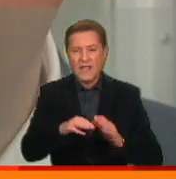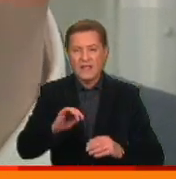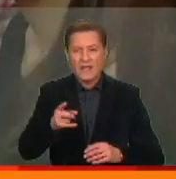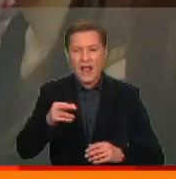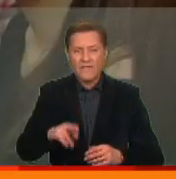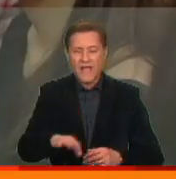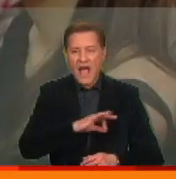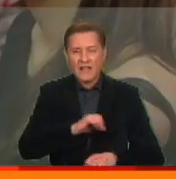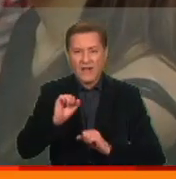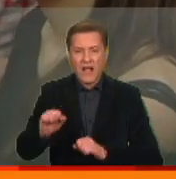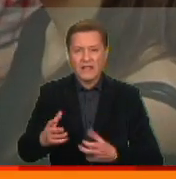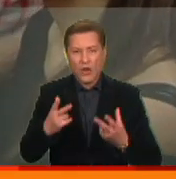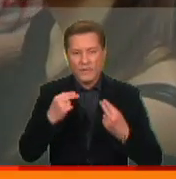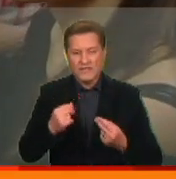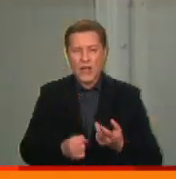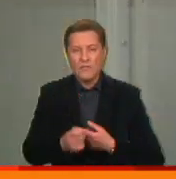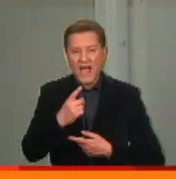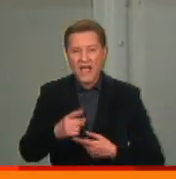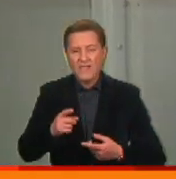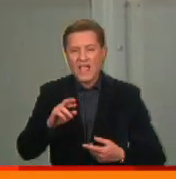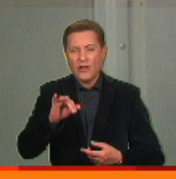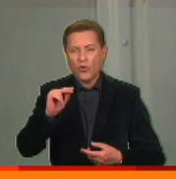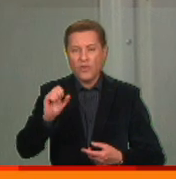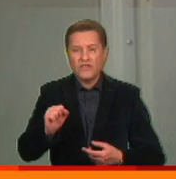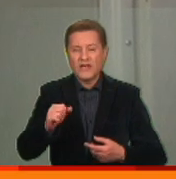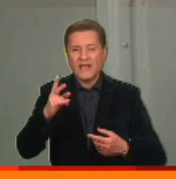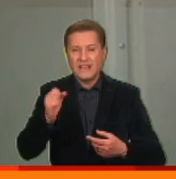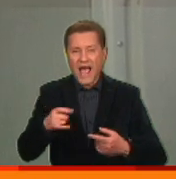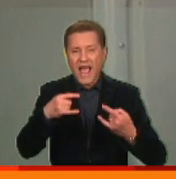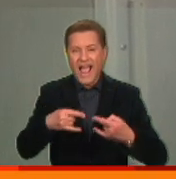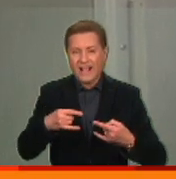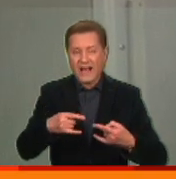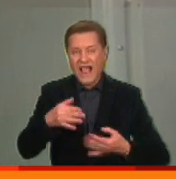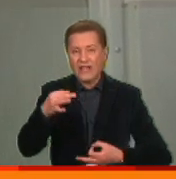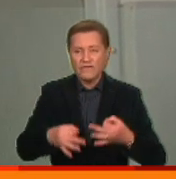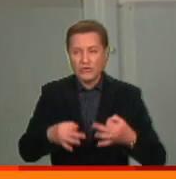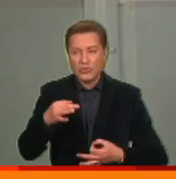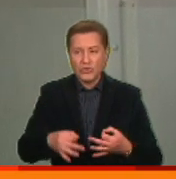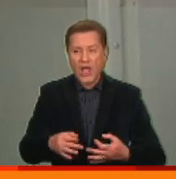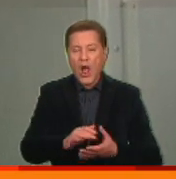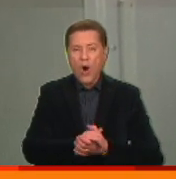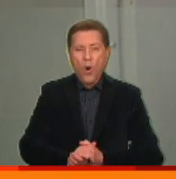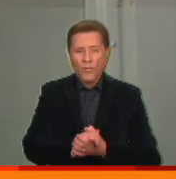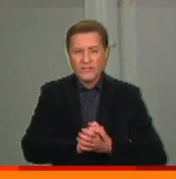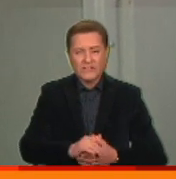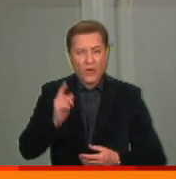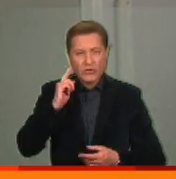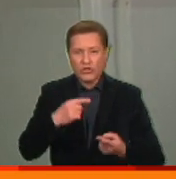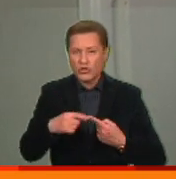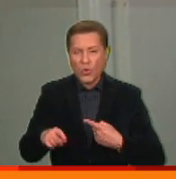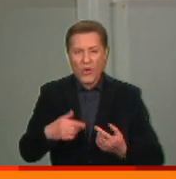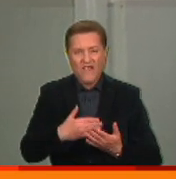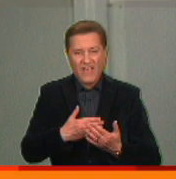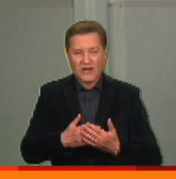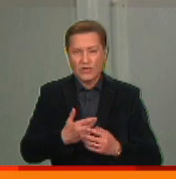обіцяє появу Януковича на екранах суду. Зараз буде можливість обществу услышать другую версію даної картини і